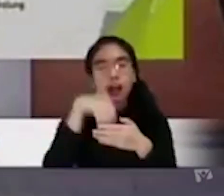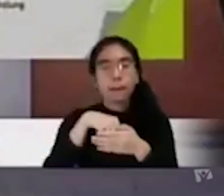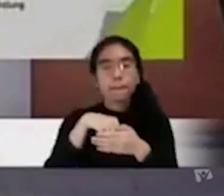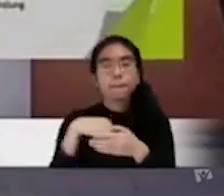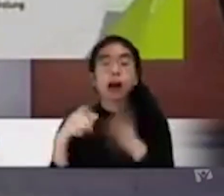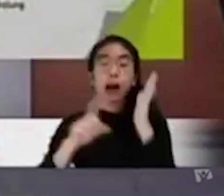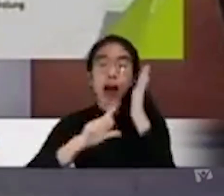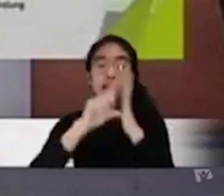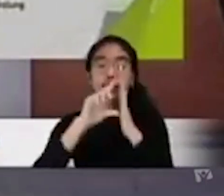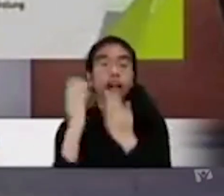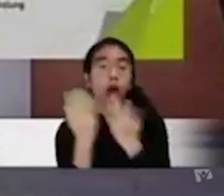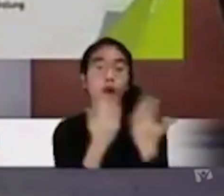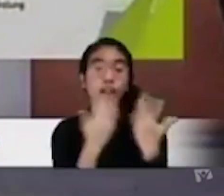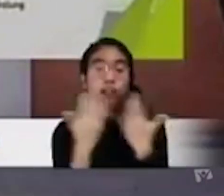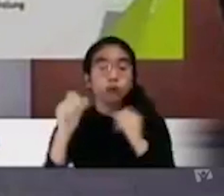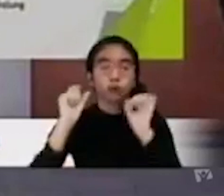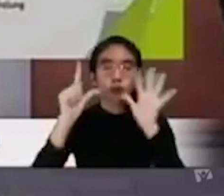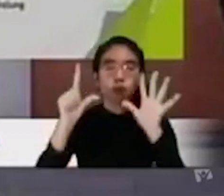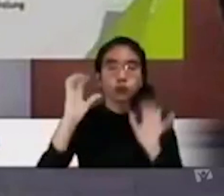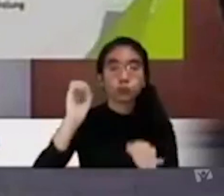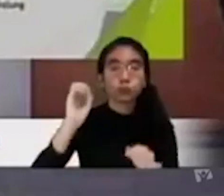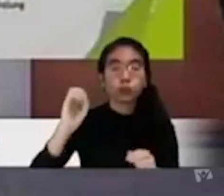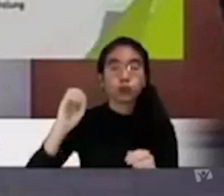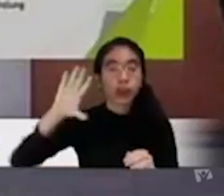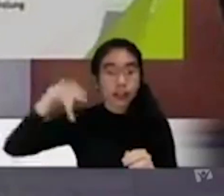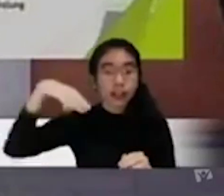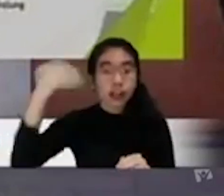Bandung. Hamba Tuhan Pendeta